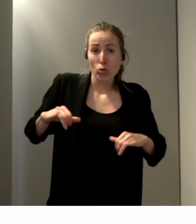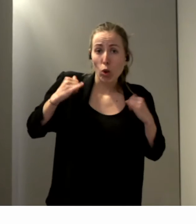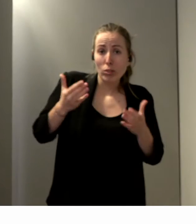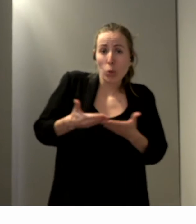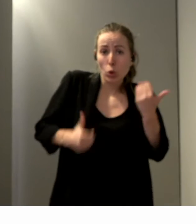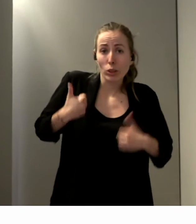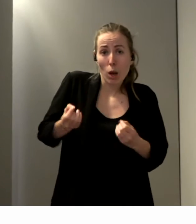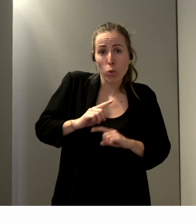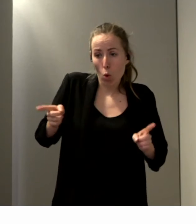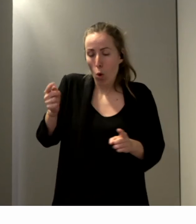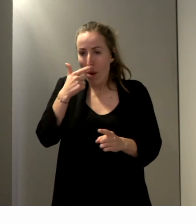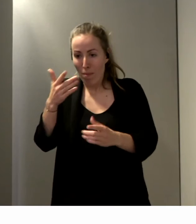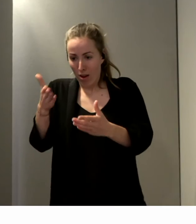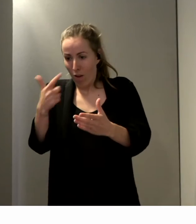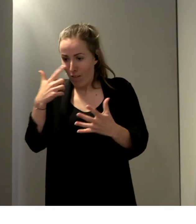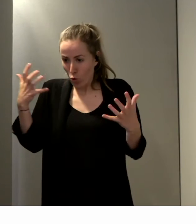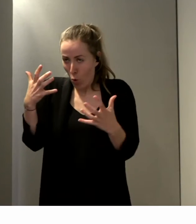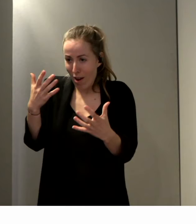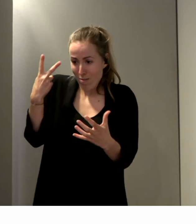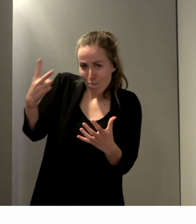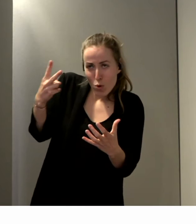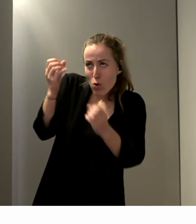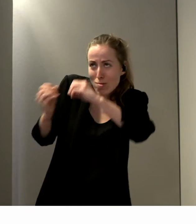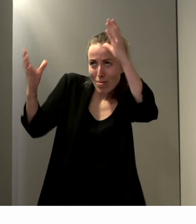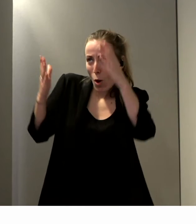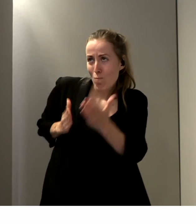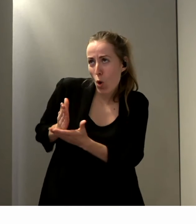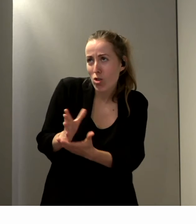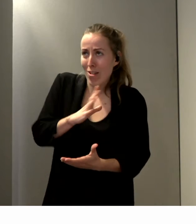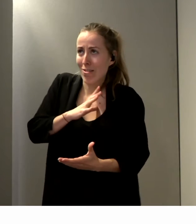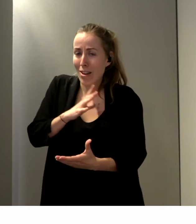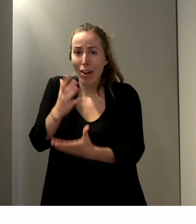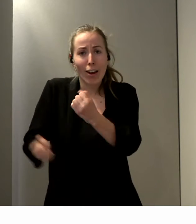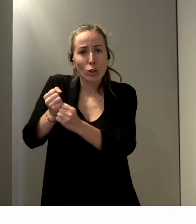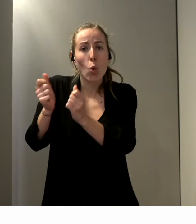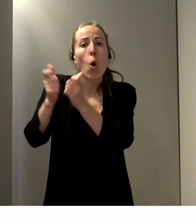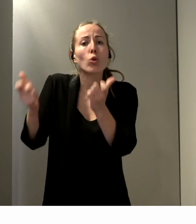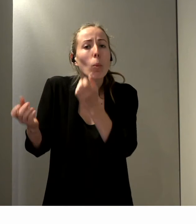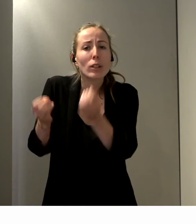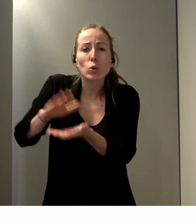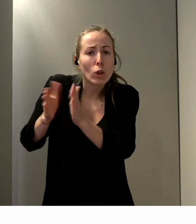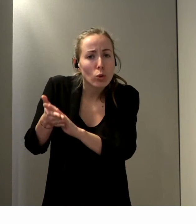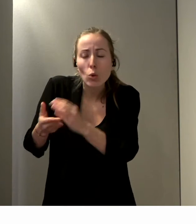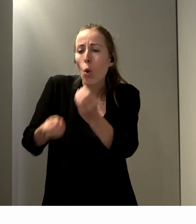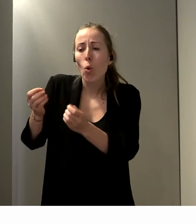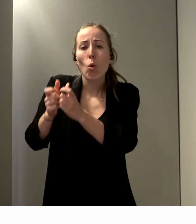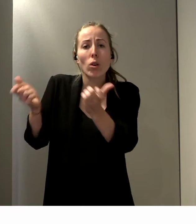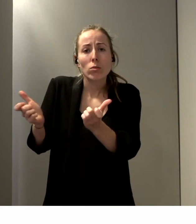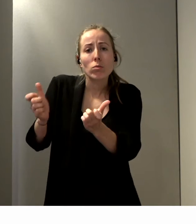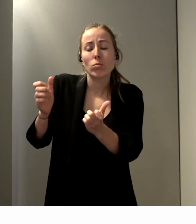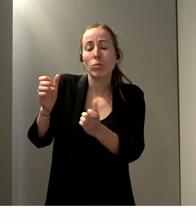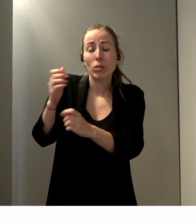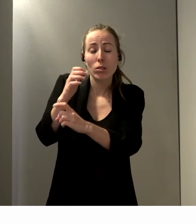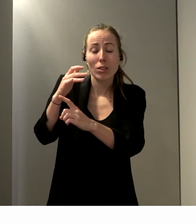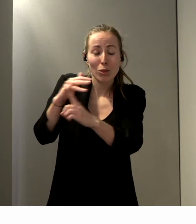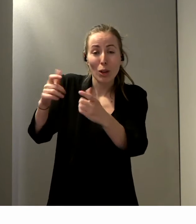aspirent à porter leur propre projet, créer leur propre entreprise. Quand je parle d'entreprise, ça peut aussi être une association, une entreprise de l'économie sociale et solidaire.